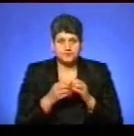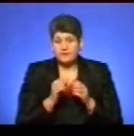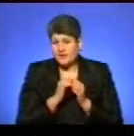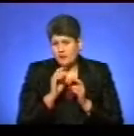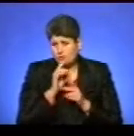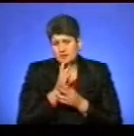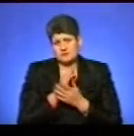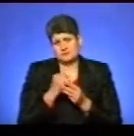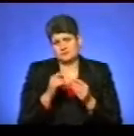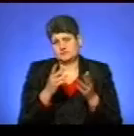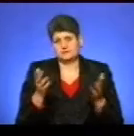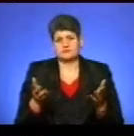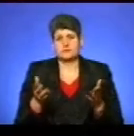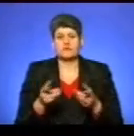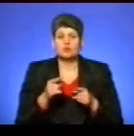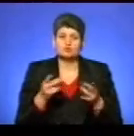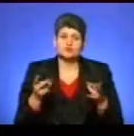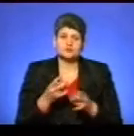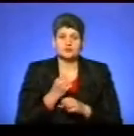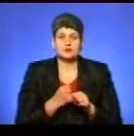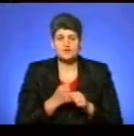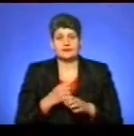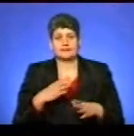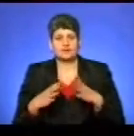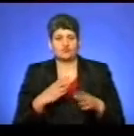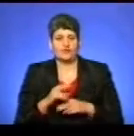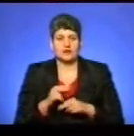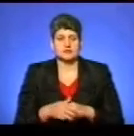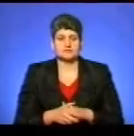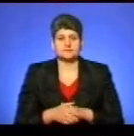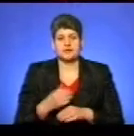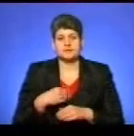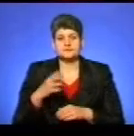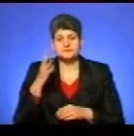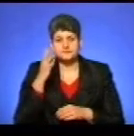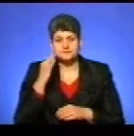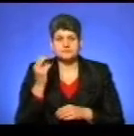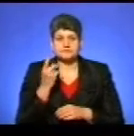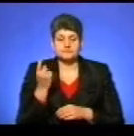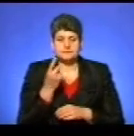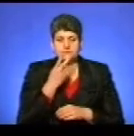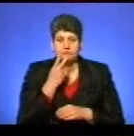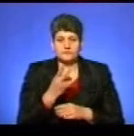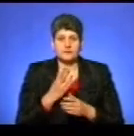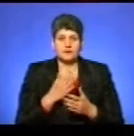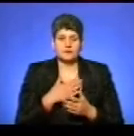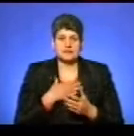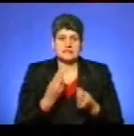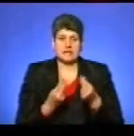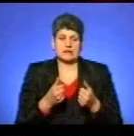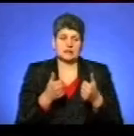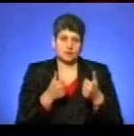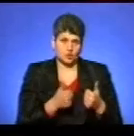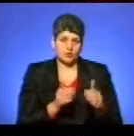кожному елементі. Тому потрібно працювати, тренуватись. Я рахую, першу партію ми зіграли дуже добре,